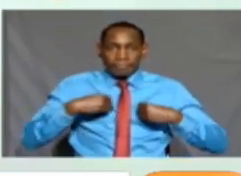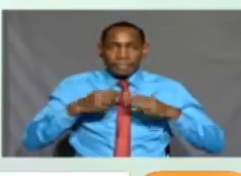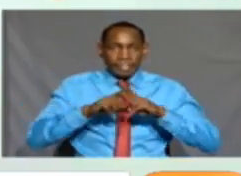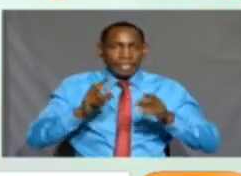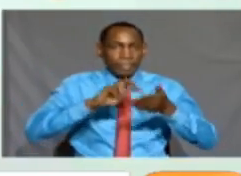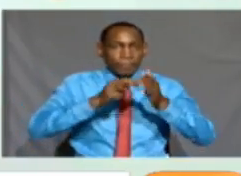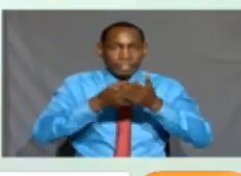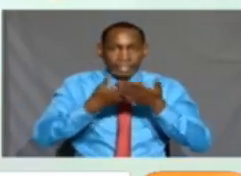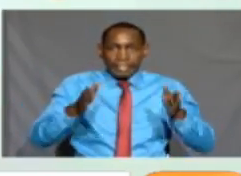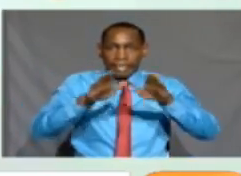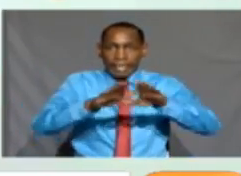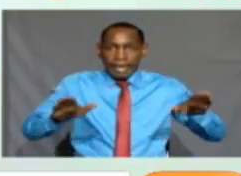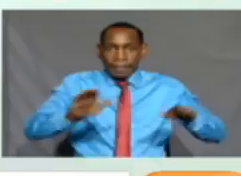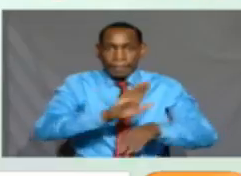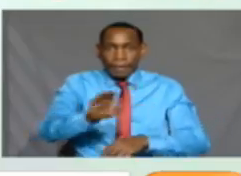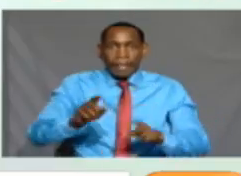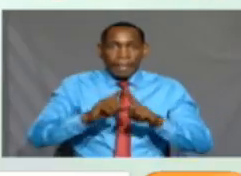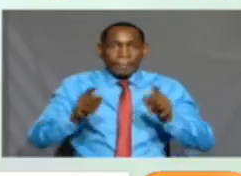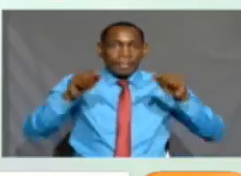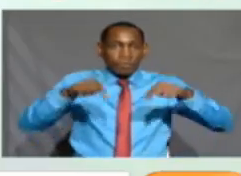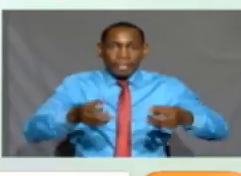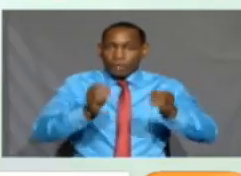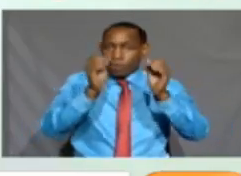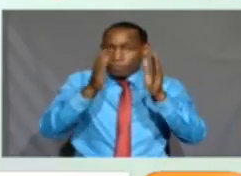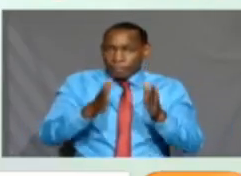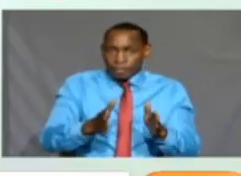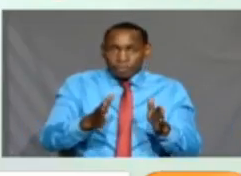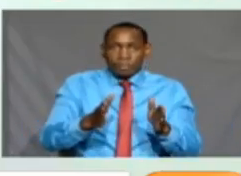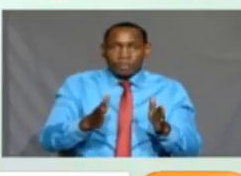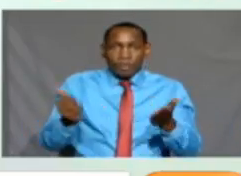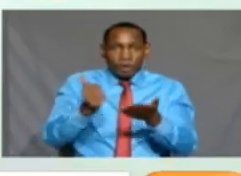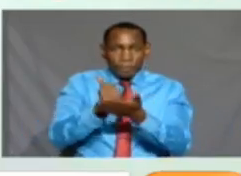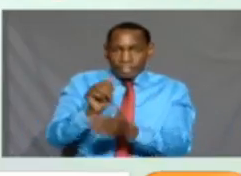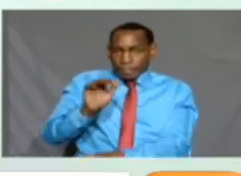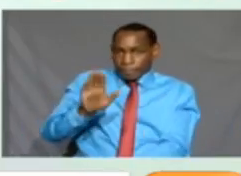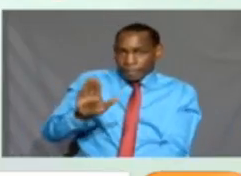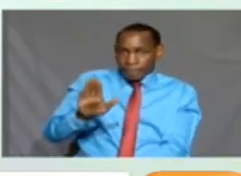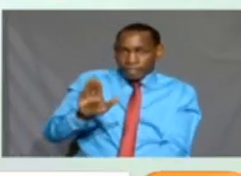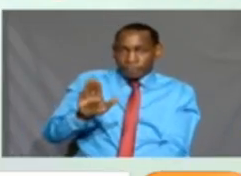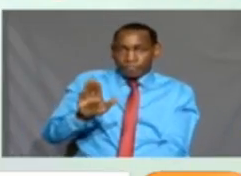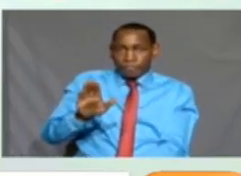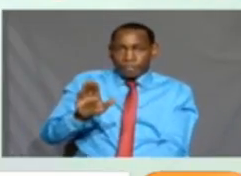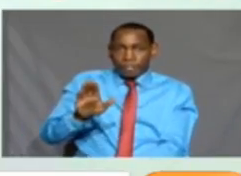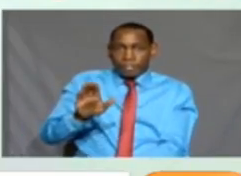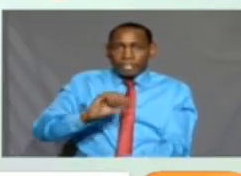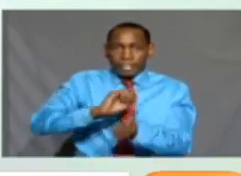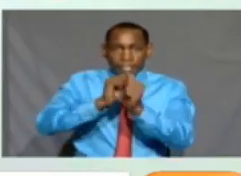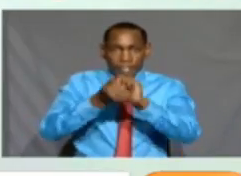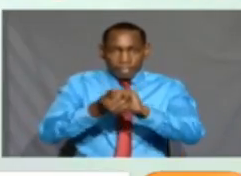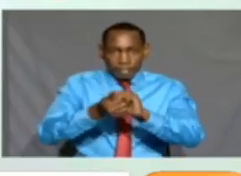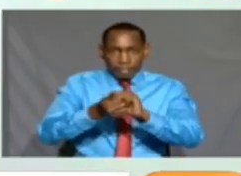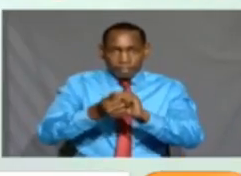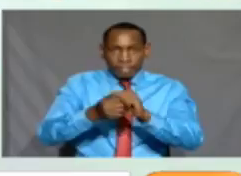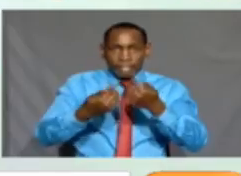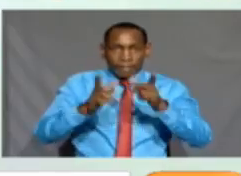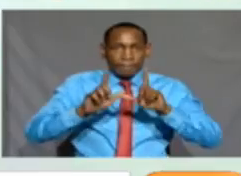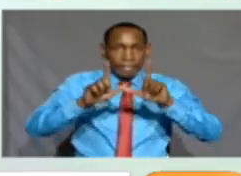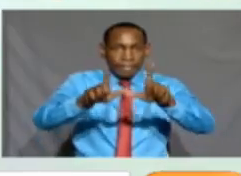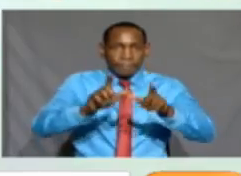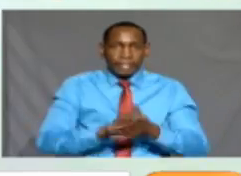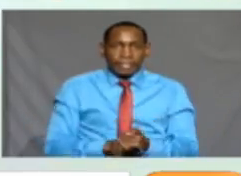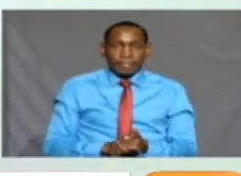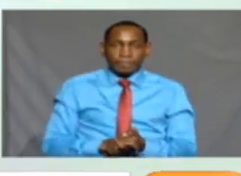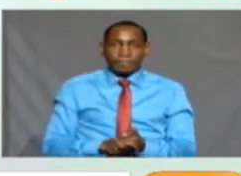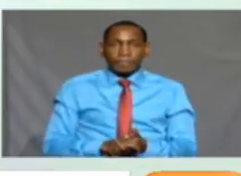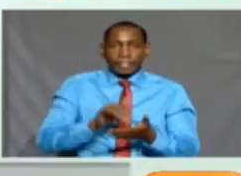yoyote kwenye ardhi zake. Lakini hii leo maafisa kutoka ofisi hiyo ya Ombudsman wamemrejeshea hati miliki. Because of